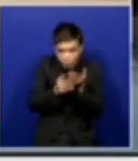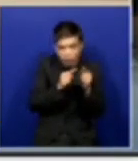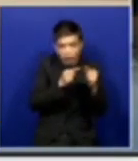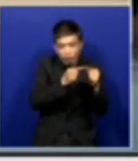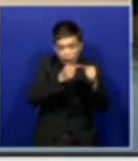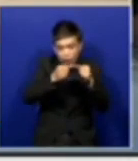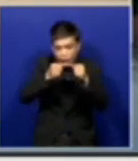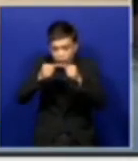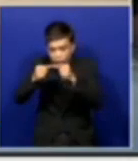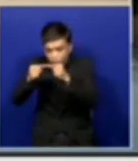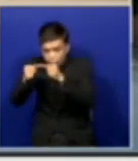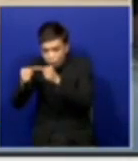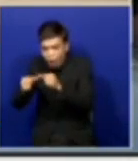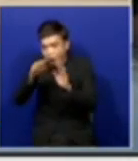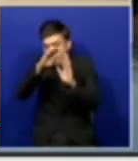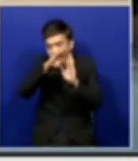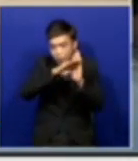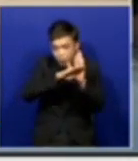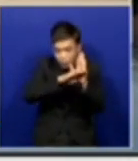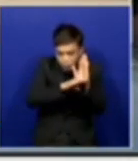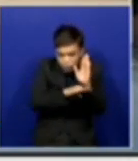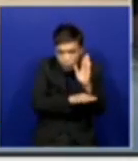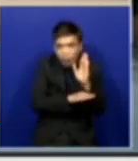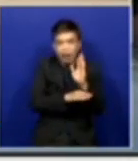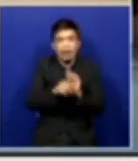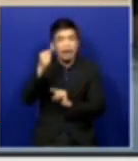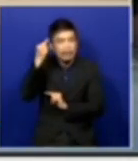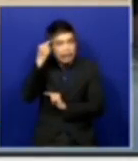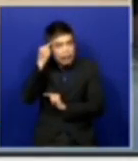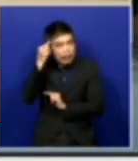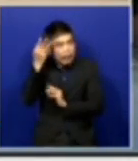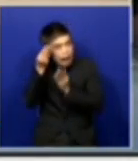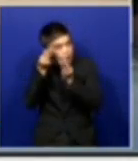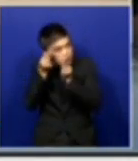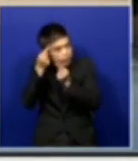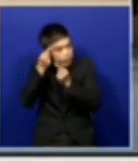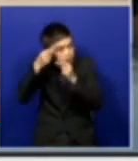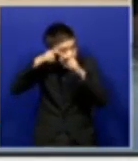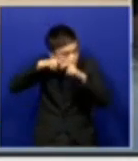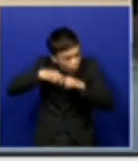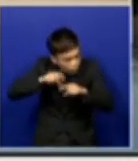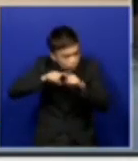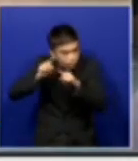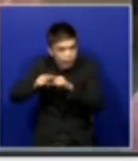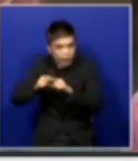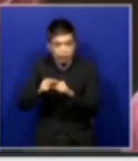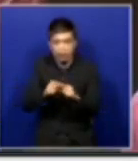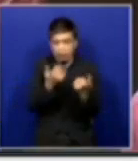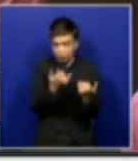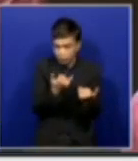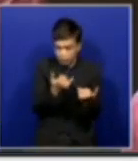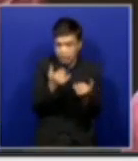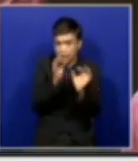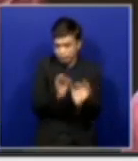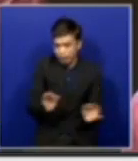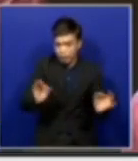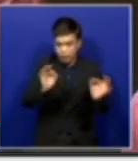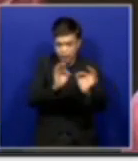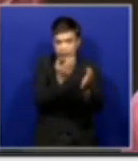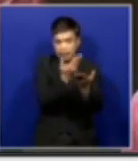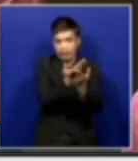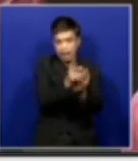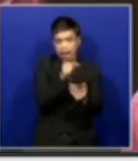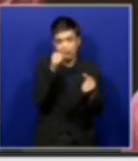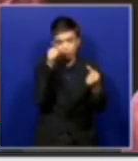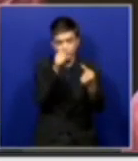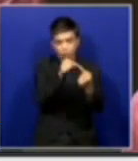บประมาณเนี่ยกระบวนการงบประมาณต่างๆเนี่ยเราคิดแล้วคิดอีกนะครับแล้วงบของด้านคมนาคมที่มีความจำเป็นเนี่ยถือว่าเป็นงบ